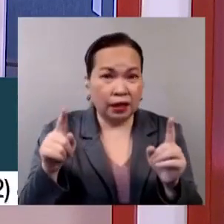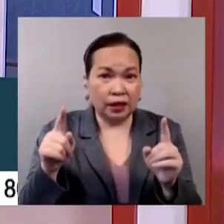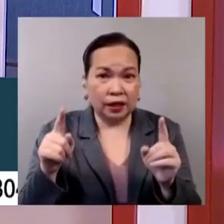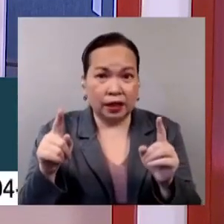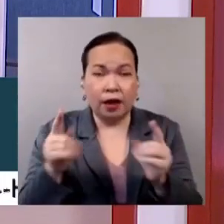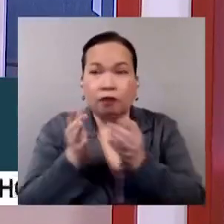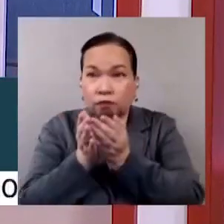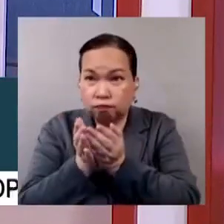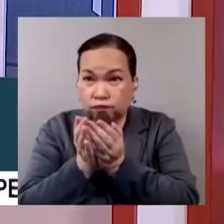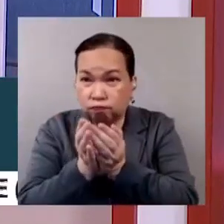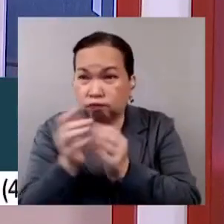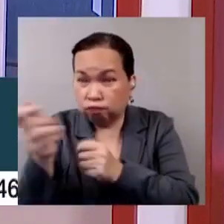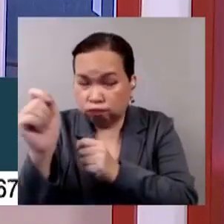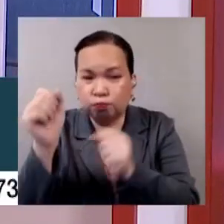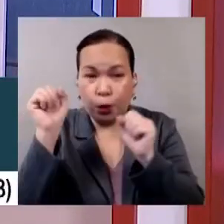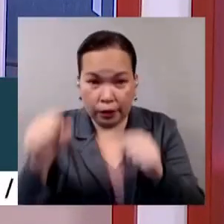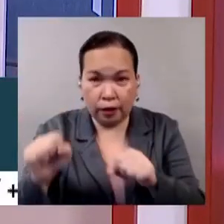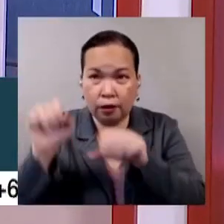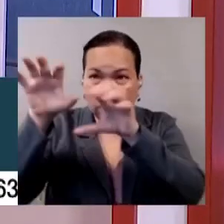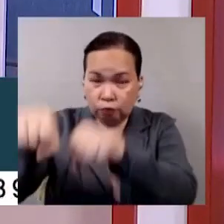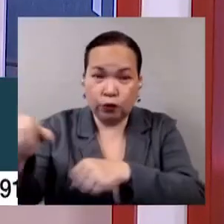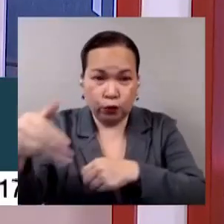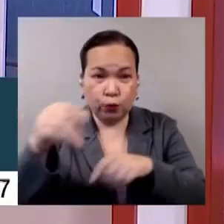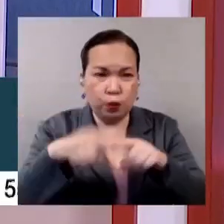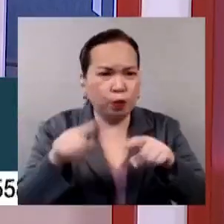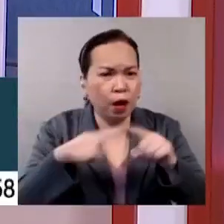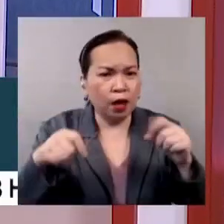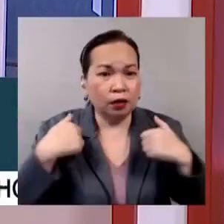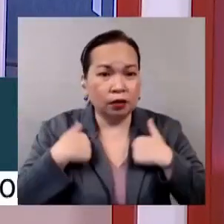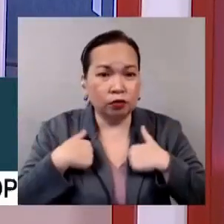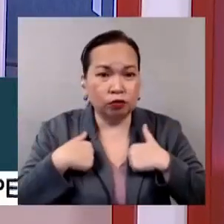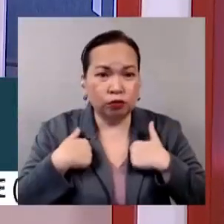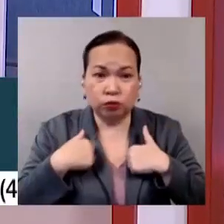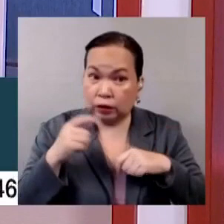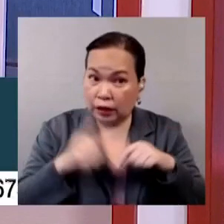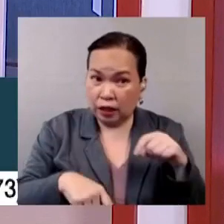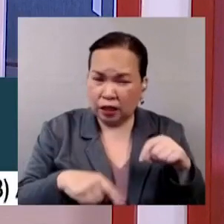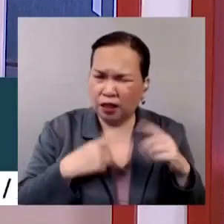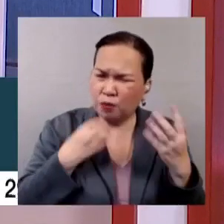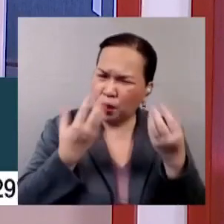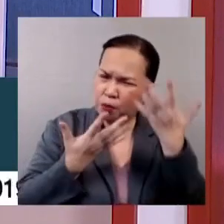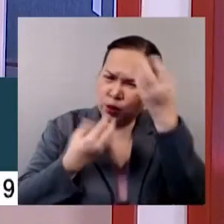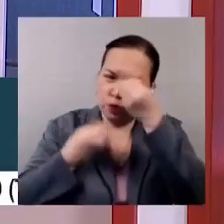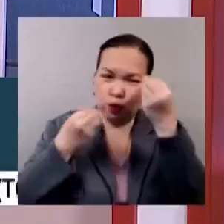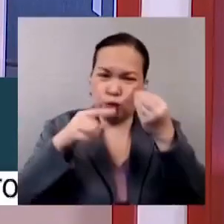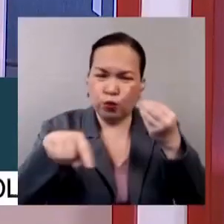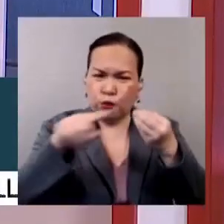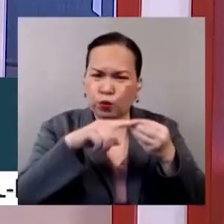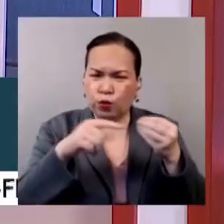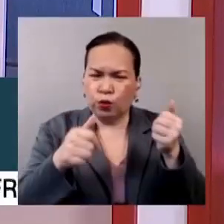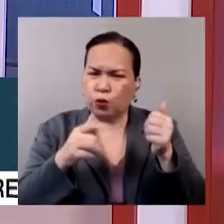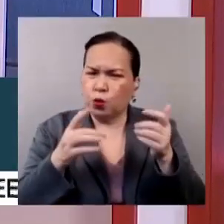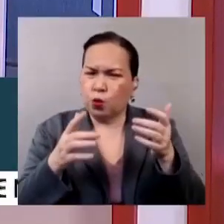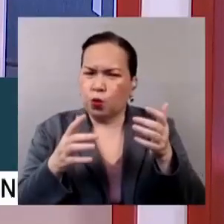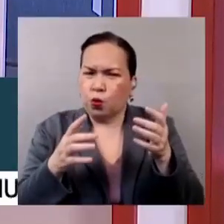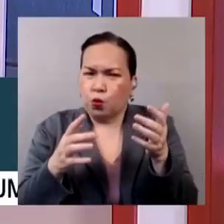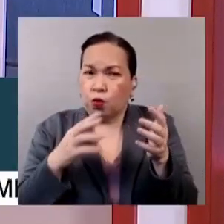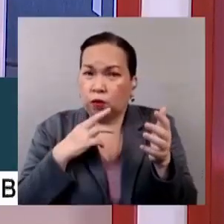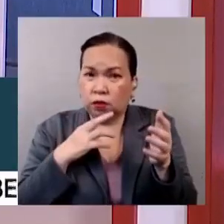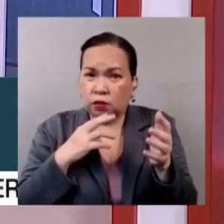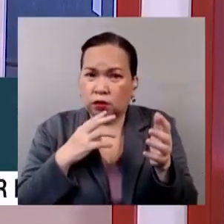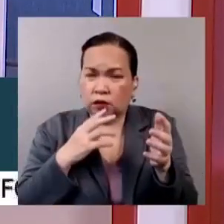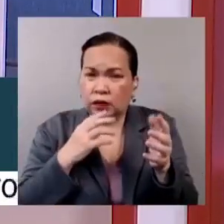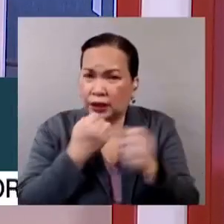dalampasigan ng publiko. Isn't that sending a quite confusing signals as far as how safe the waters actually